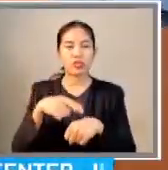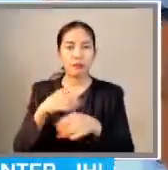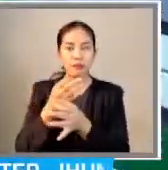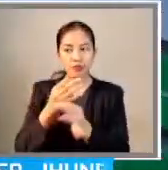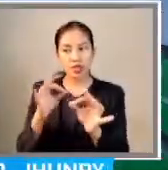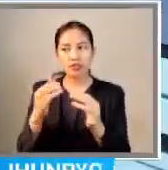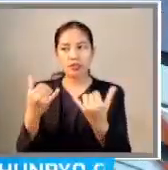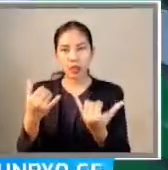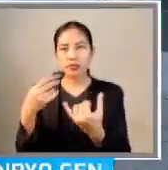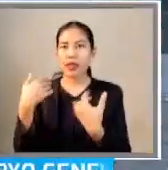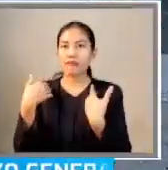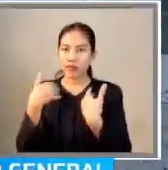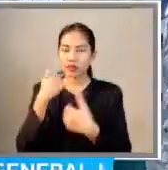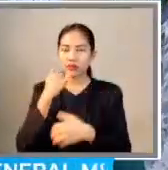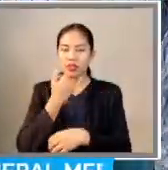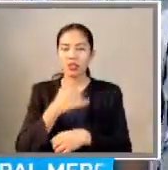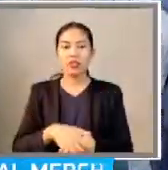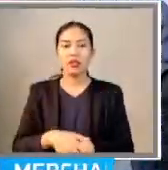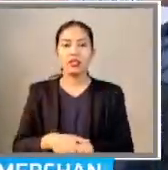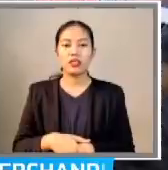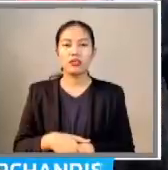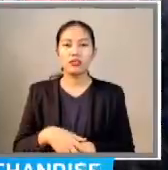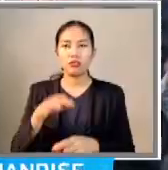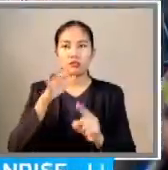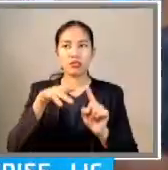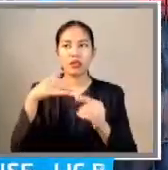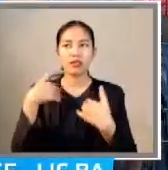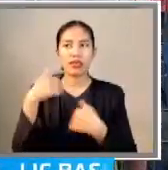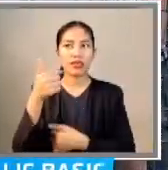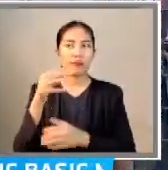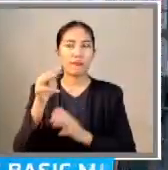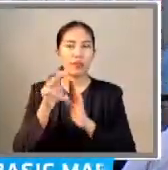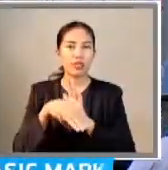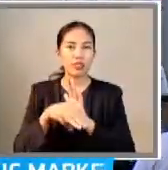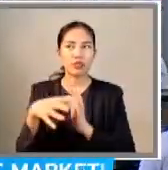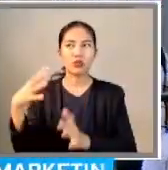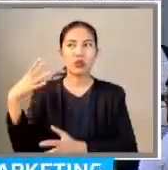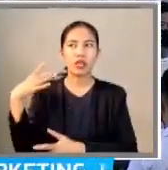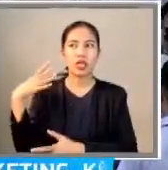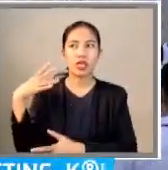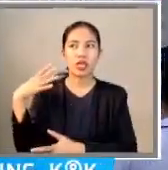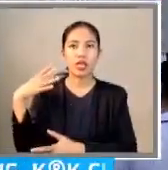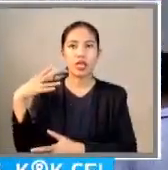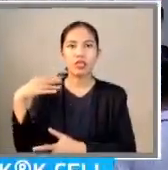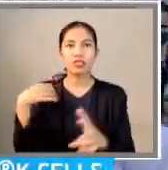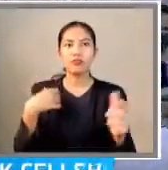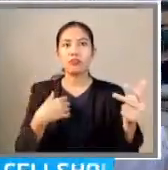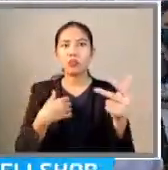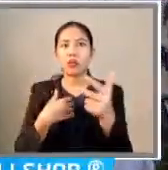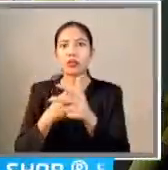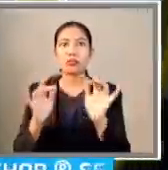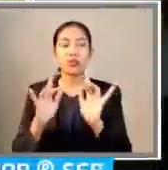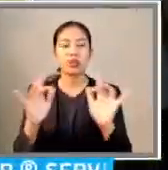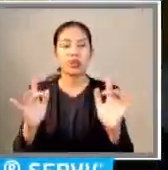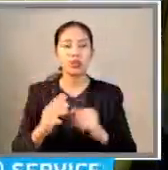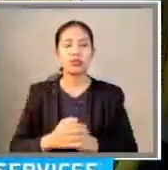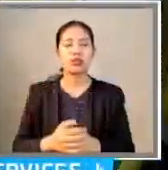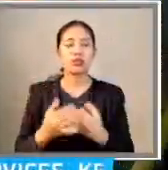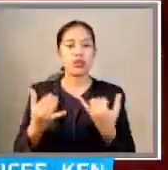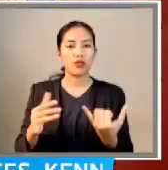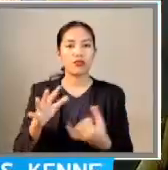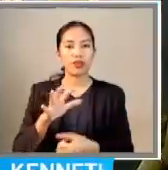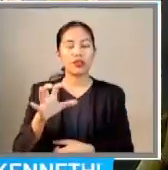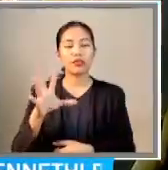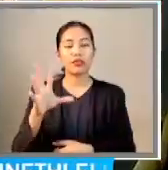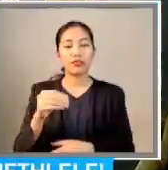10 minutes ang waiting ng mga pasahero sa bus stop na walang dumadating na bus. Ayon kay Guadis, dahil sa 550 buses